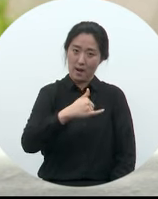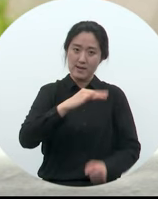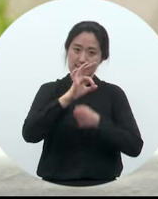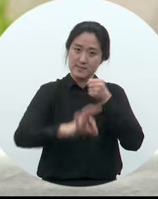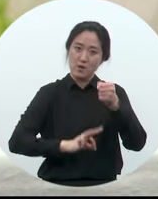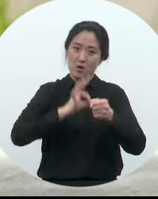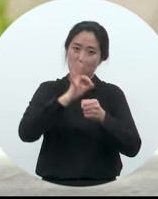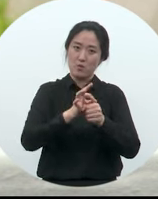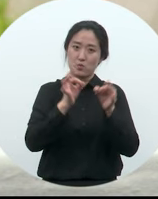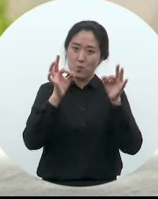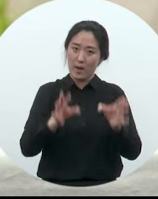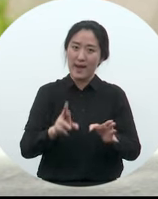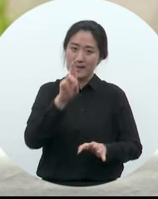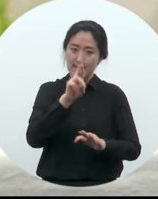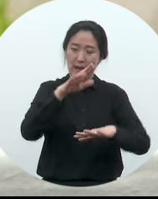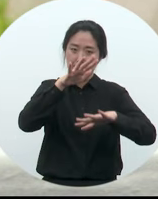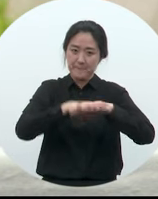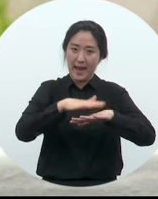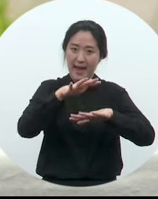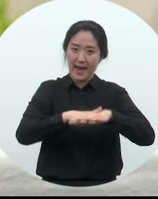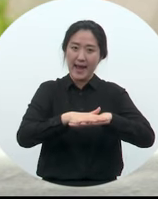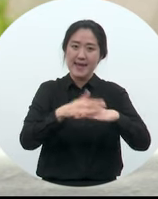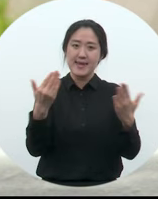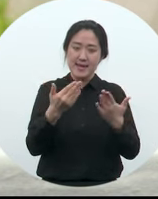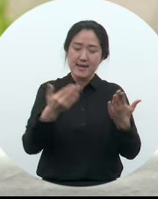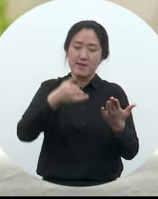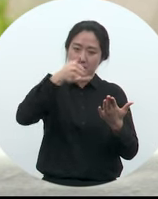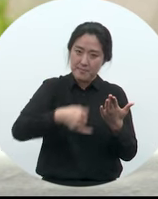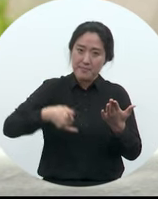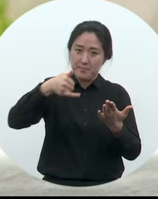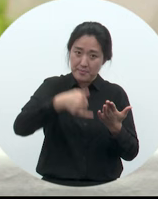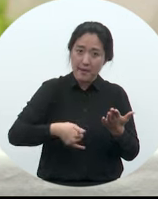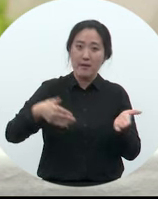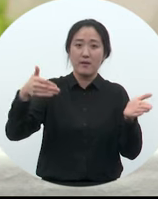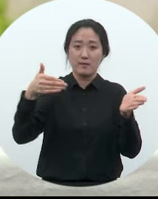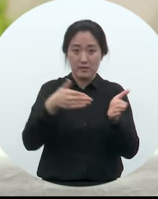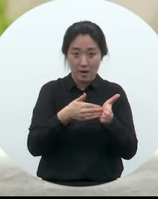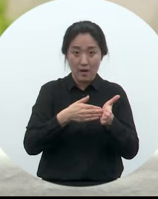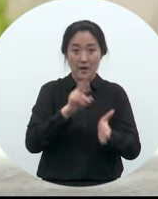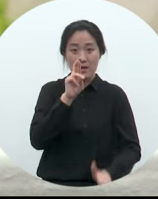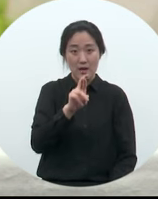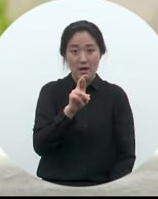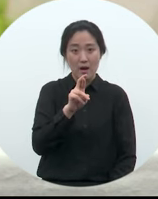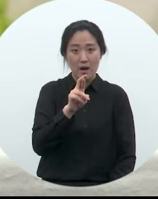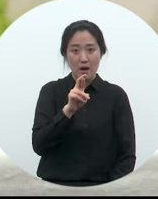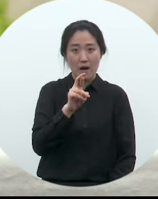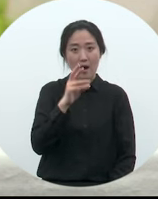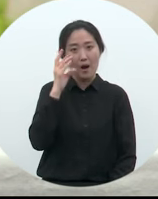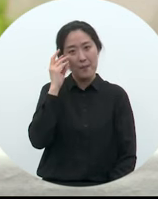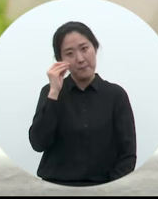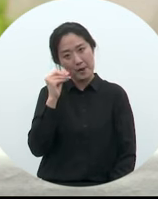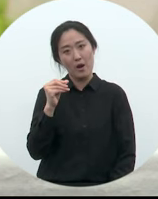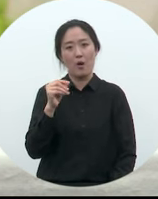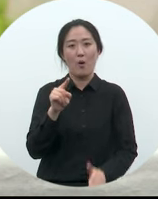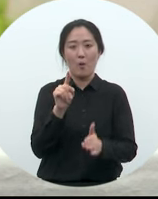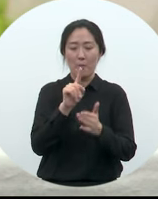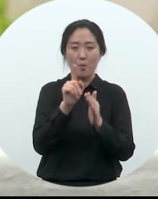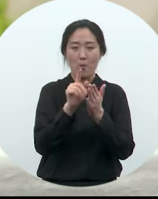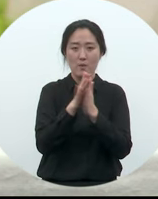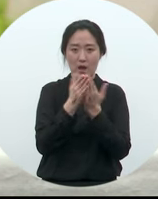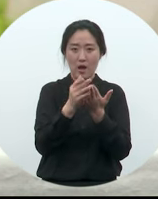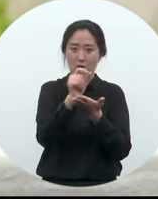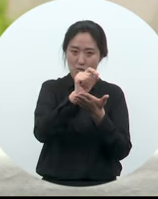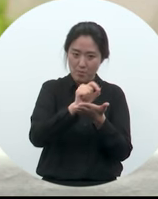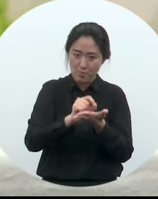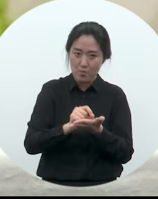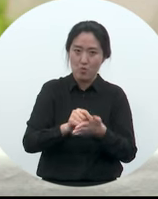겪었던 일들 중에 인삼밭에서 일을 하는 거였는데 그때 바로 하멜이 인삼에 대해서 자세하게 기록을